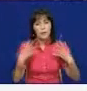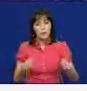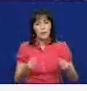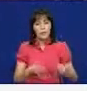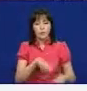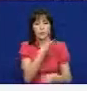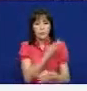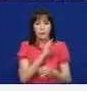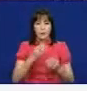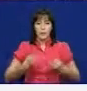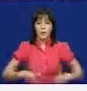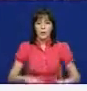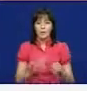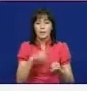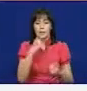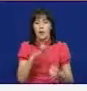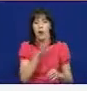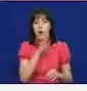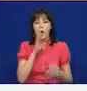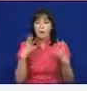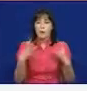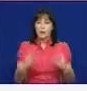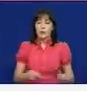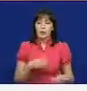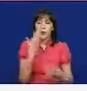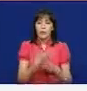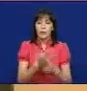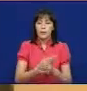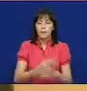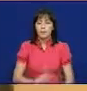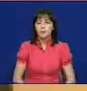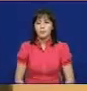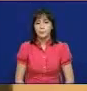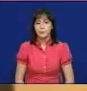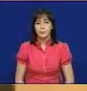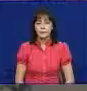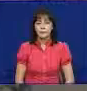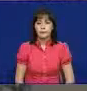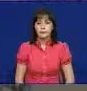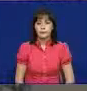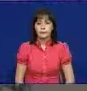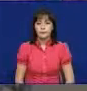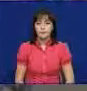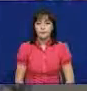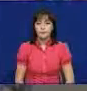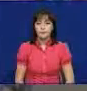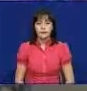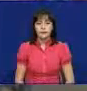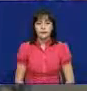дүниеге әкелеміз, деді ана денсаулығының жанашыры. Маржан Жұрабай, Әли Мәлік, Жазира Лекерова, оңтүстік ақпарат.